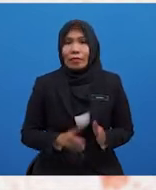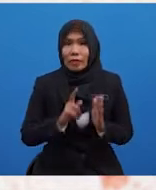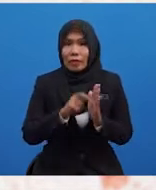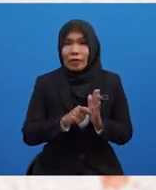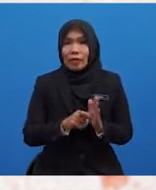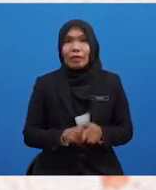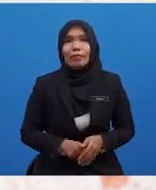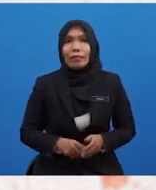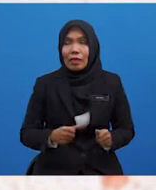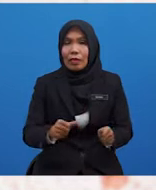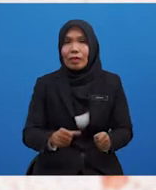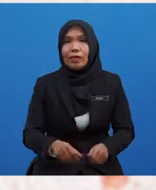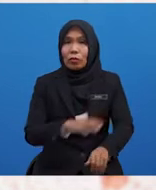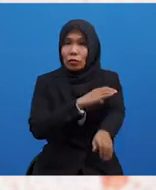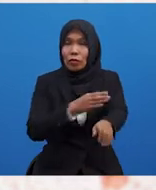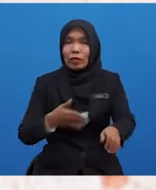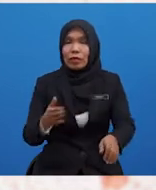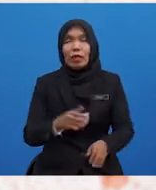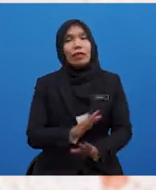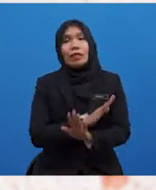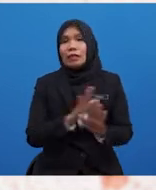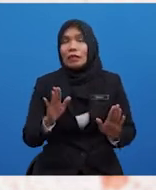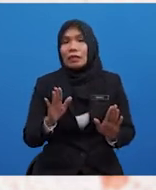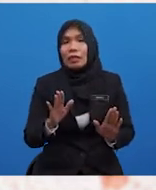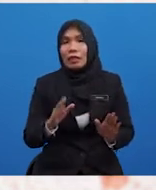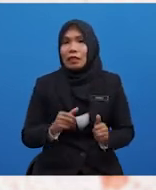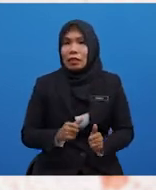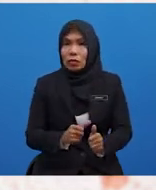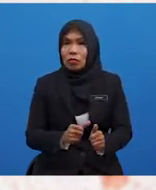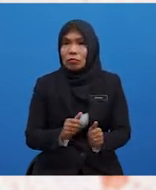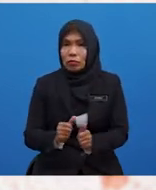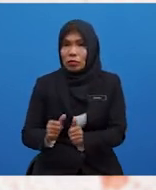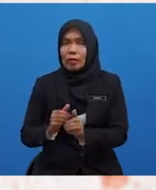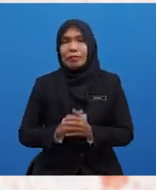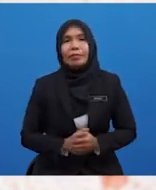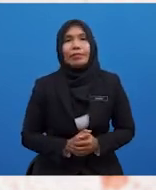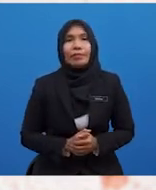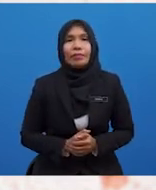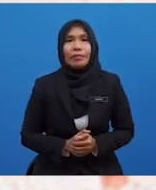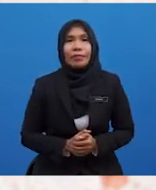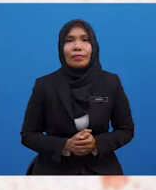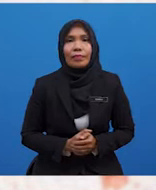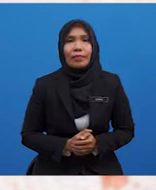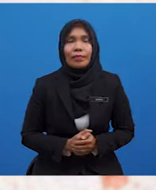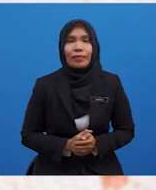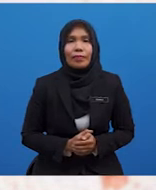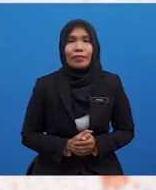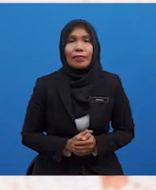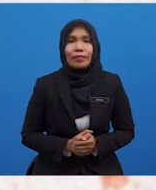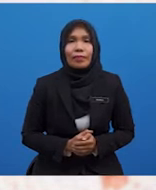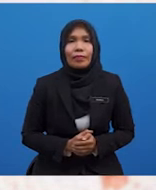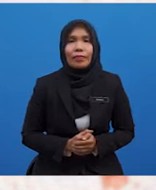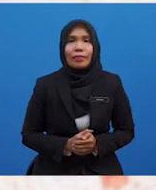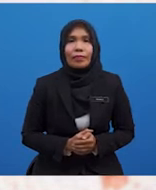maklumat mengikut turutan proses sebagaimana carta alih proses.